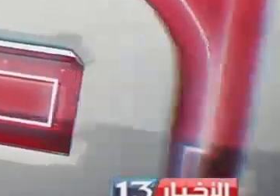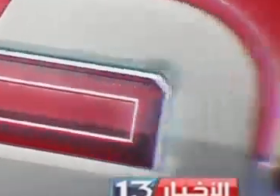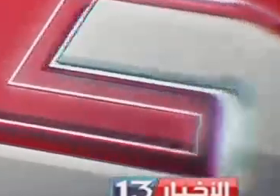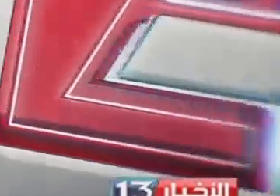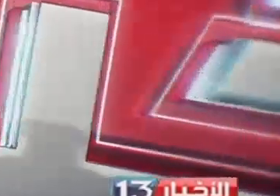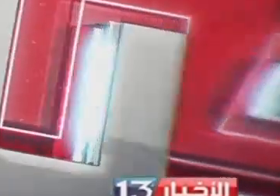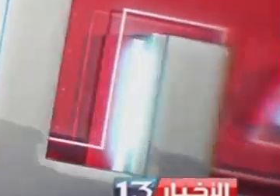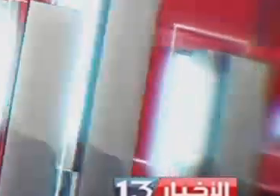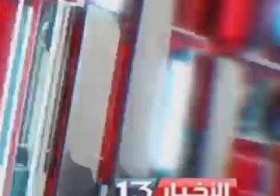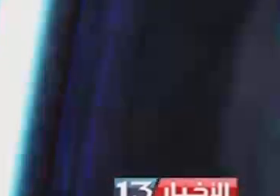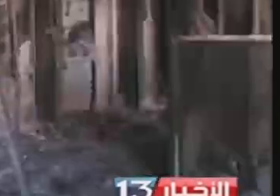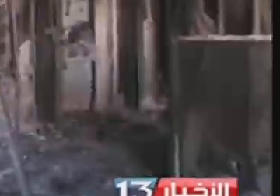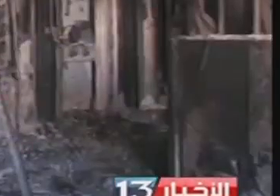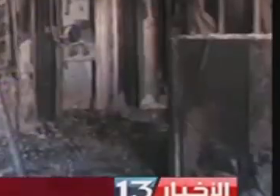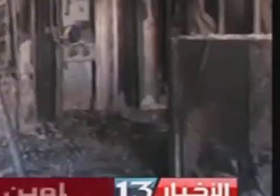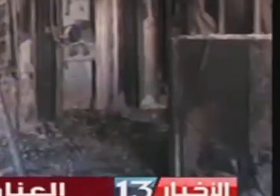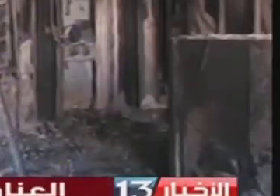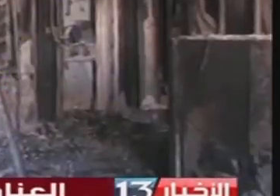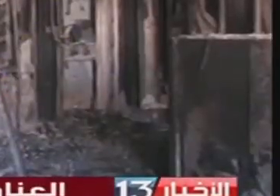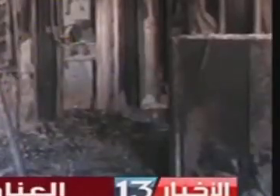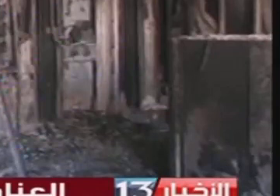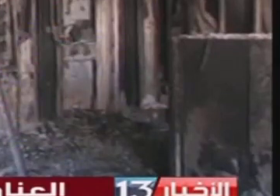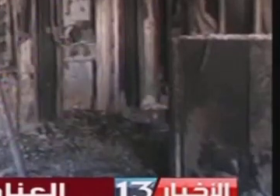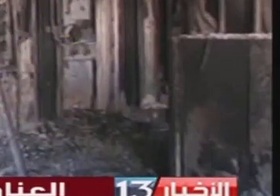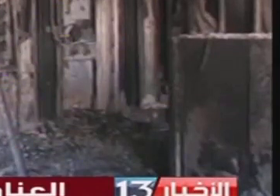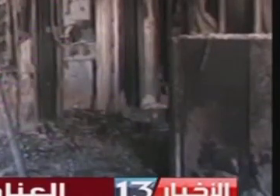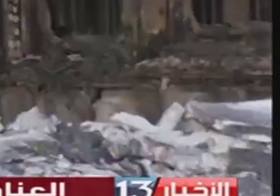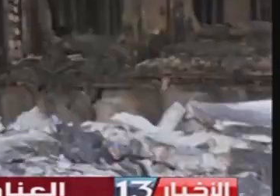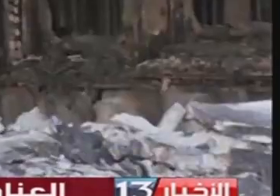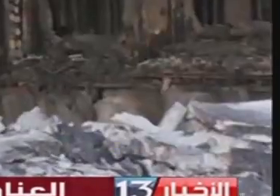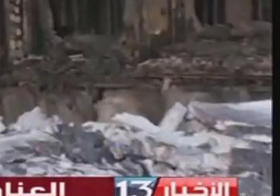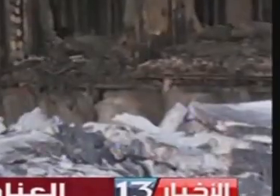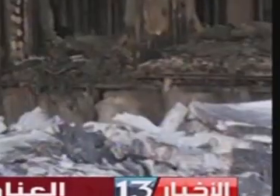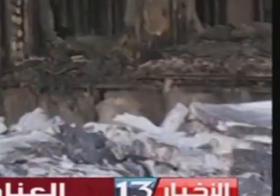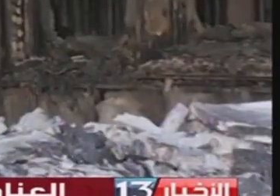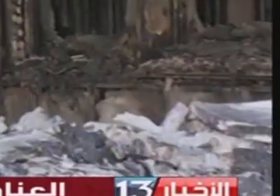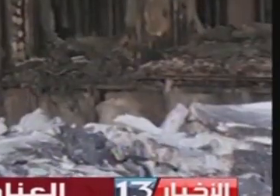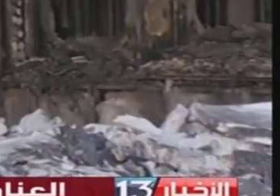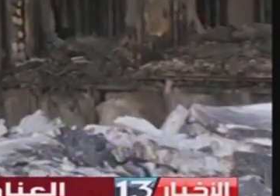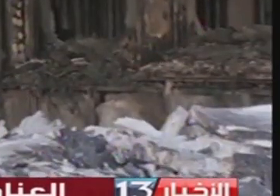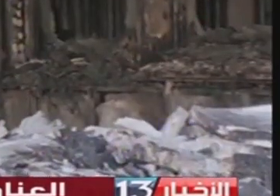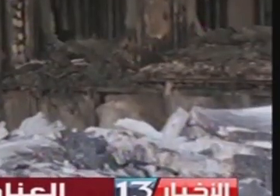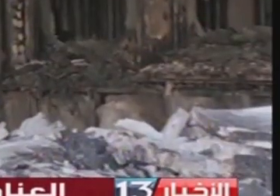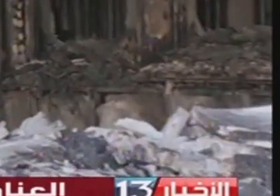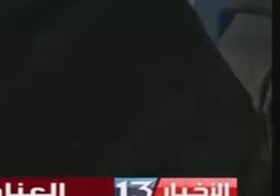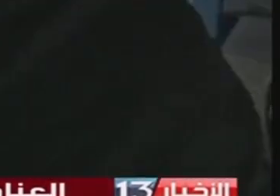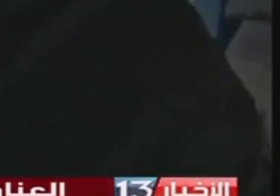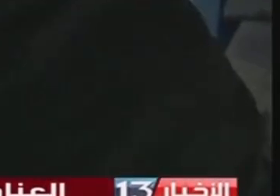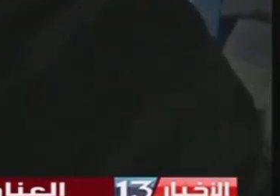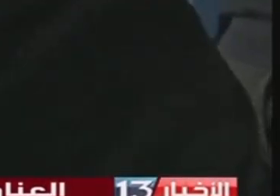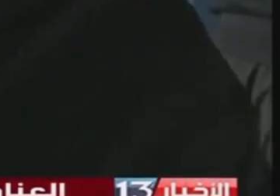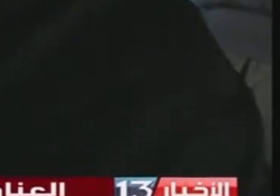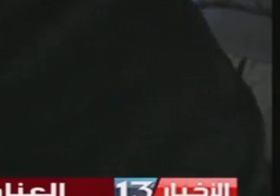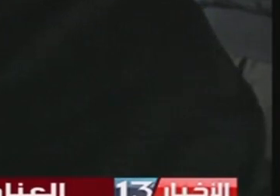البنتاغون يرد بسلسله ضربات جويه على استهداف معسكر التاجي الشماليه العاصمه العراقيه مما اسفر عن